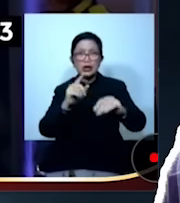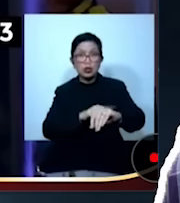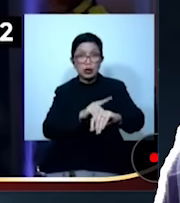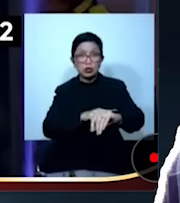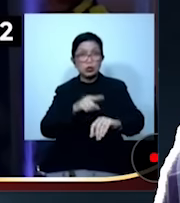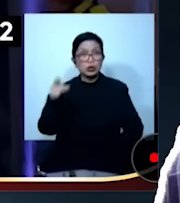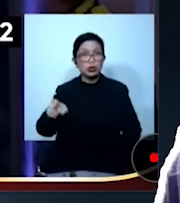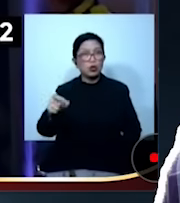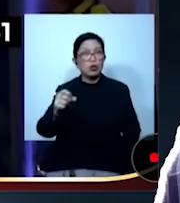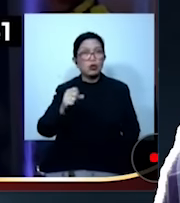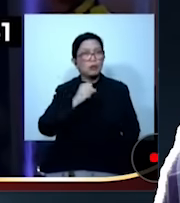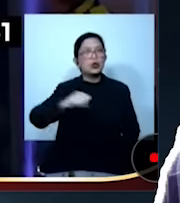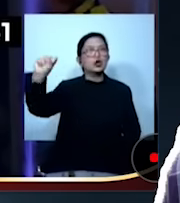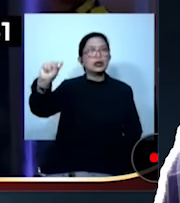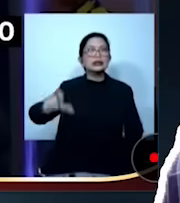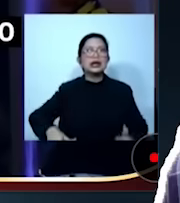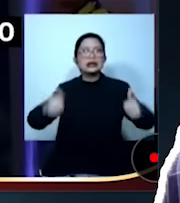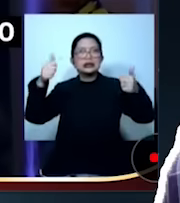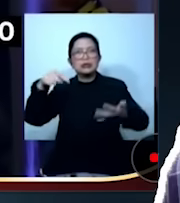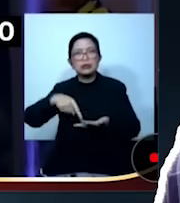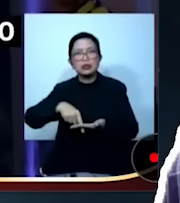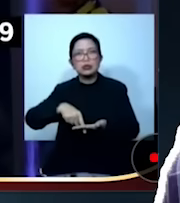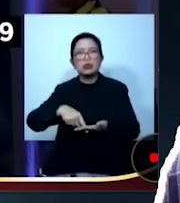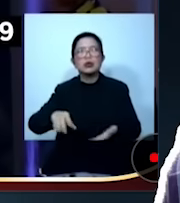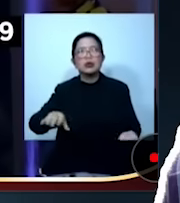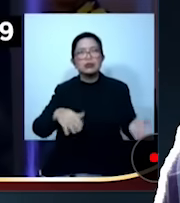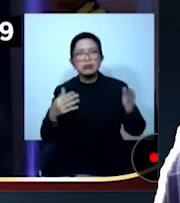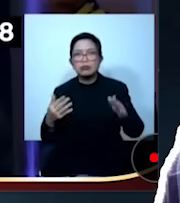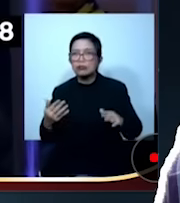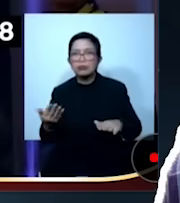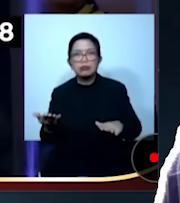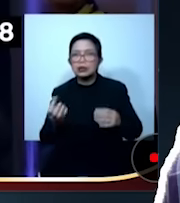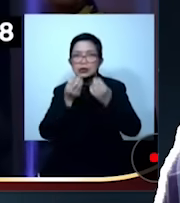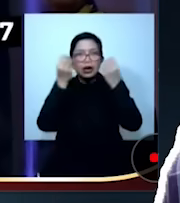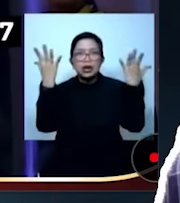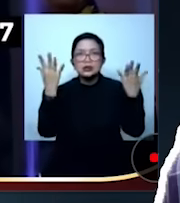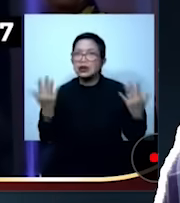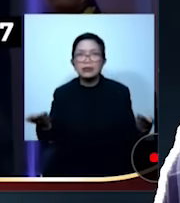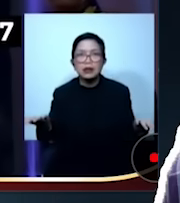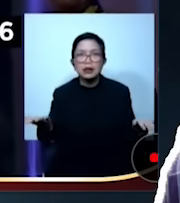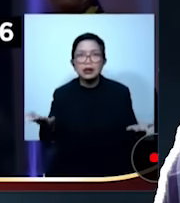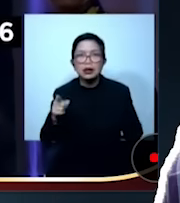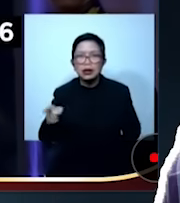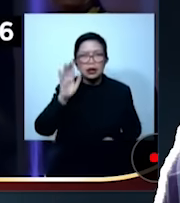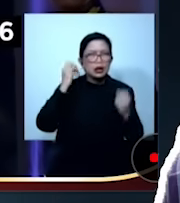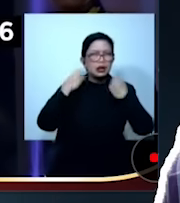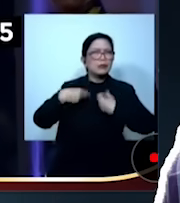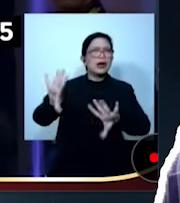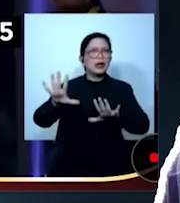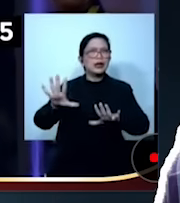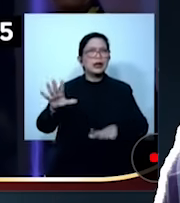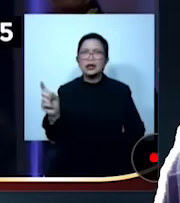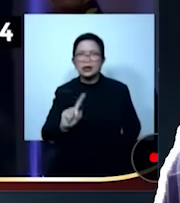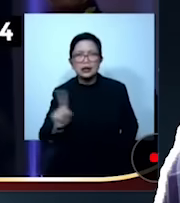itu dimakan kemudian men Serigala itu sebagai induknya habis itu nanti domba-domba yang ada di dalam